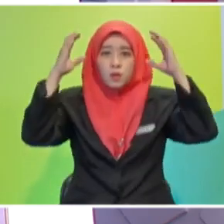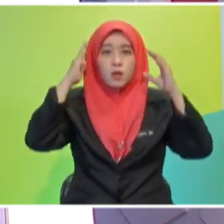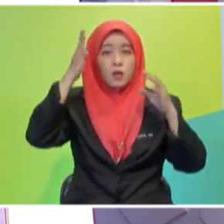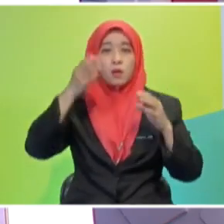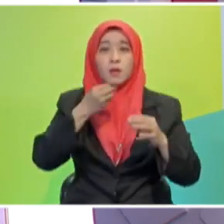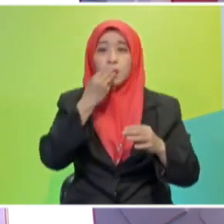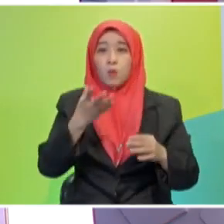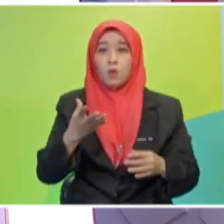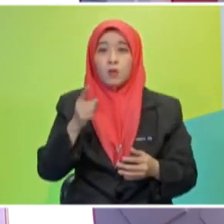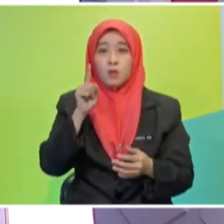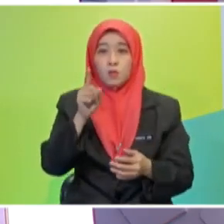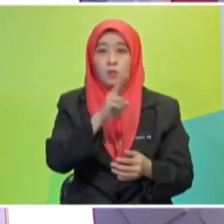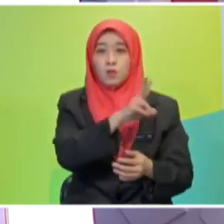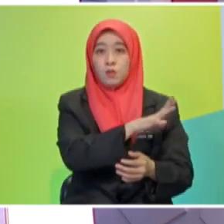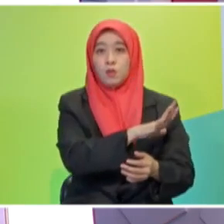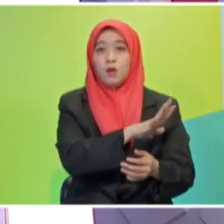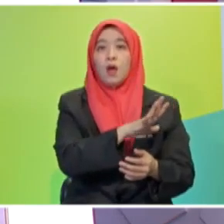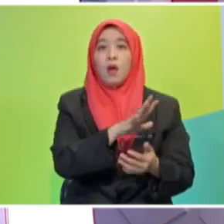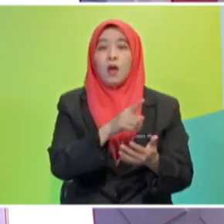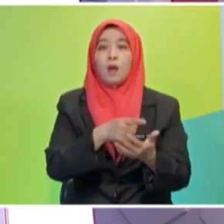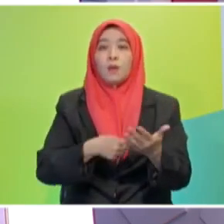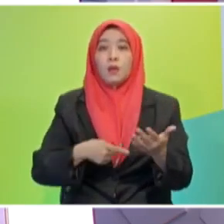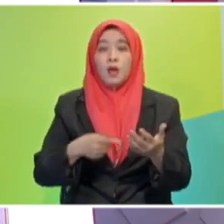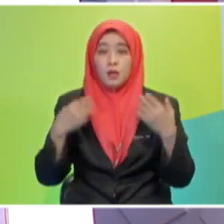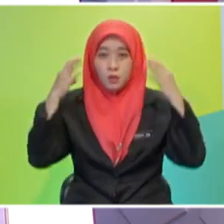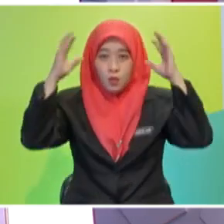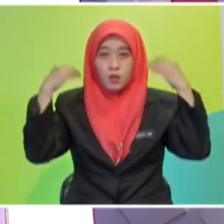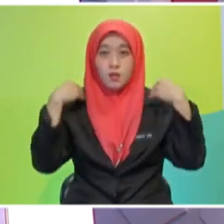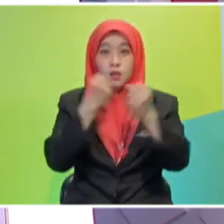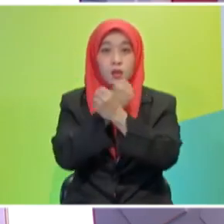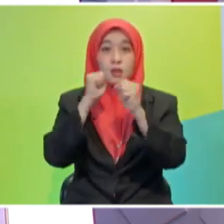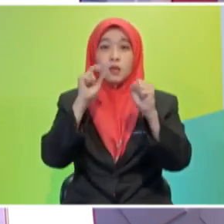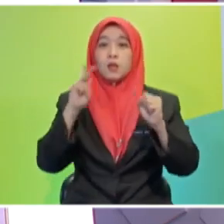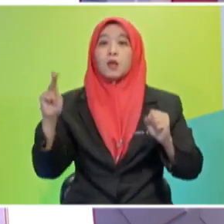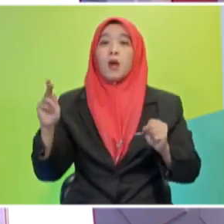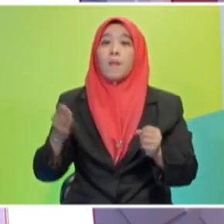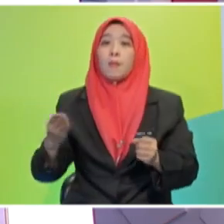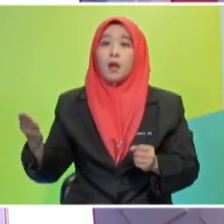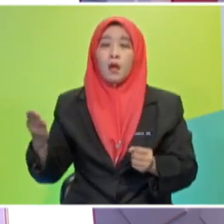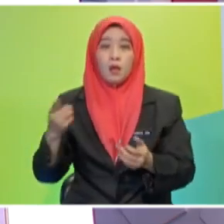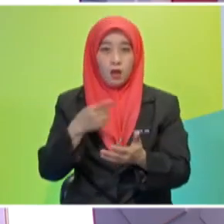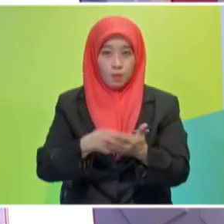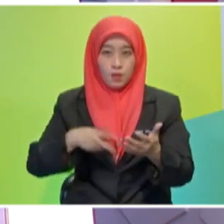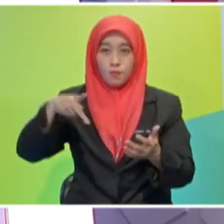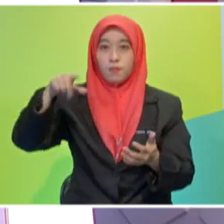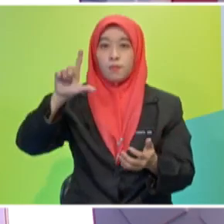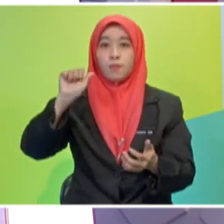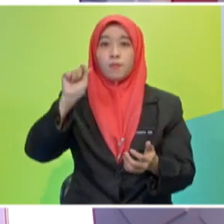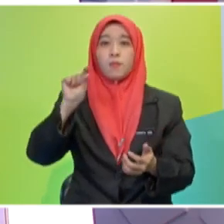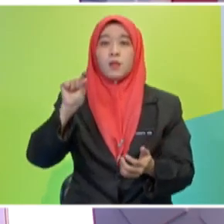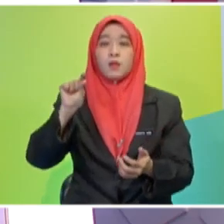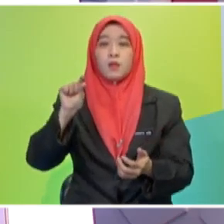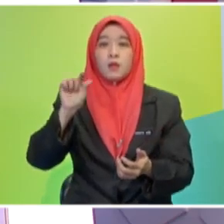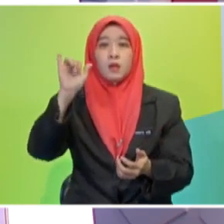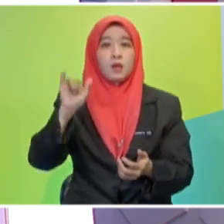Jadi cikgu dah sediakan bahan untuk kita sama-sama lihat apa itu plug 3 pin. Ya. Okey, yang pertama,